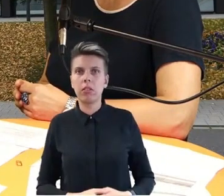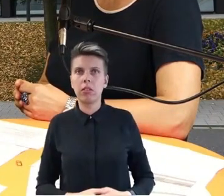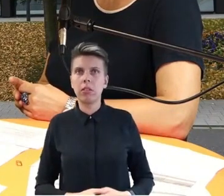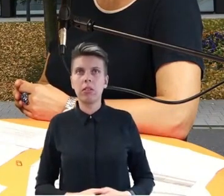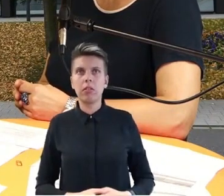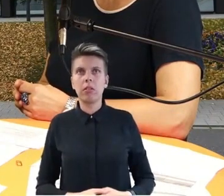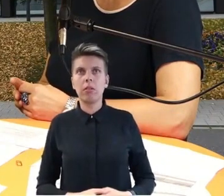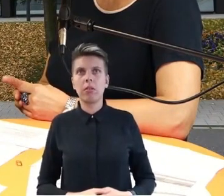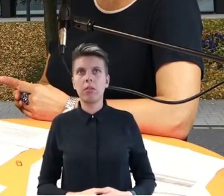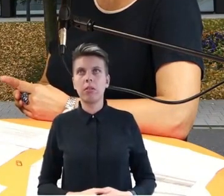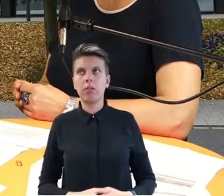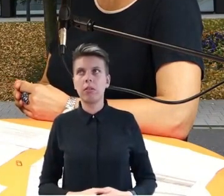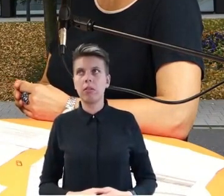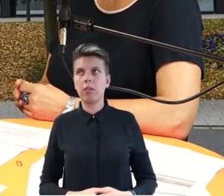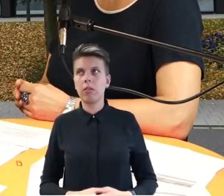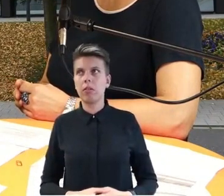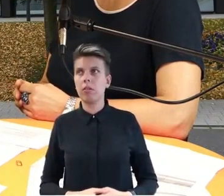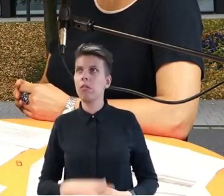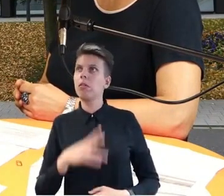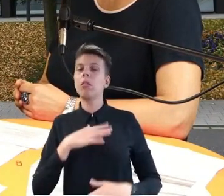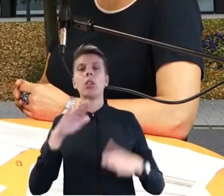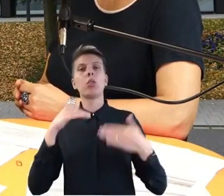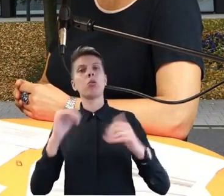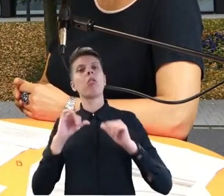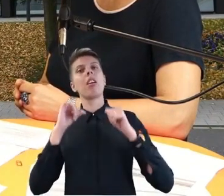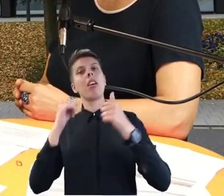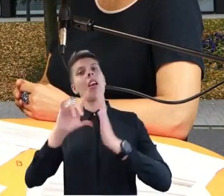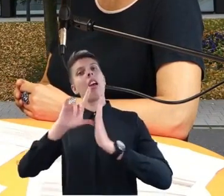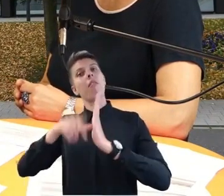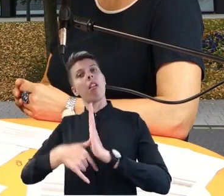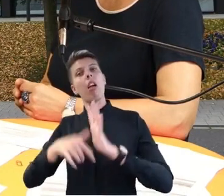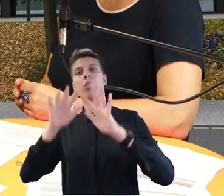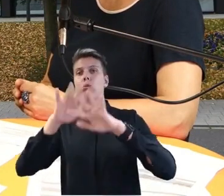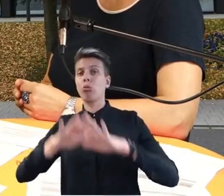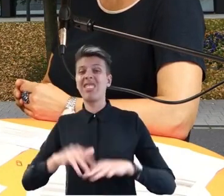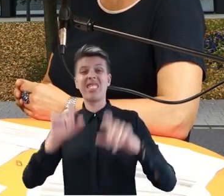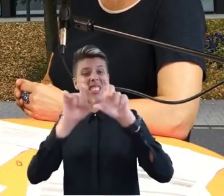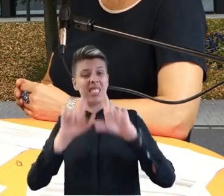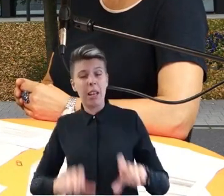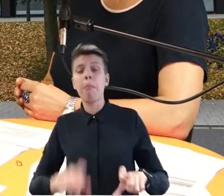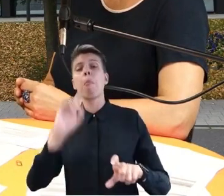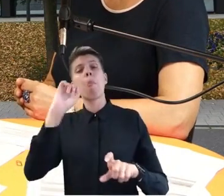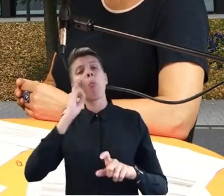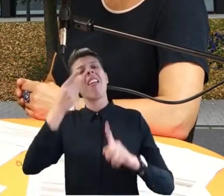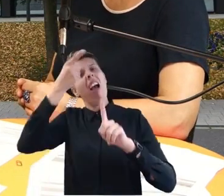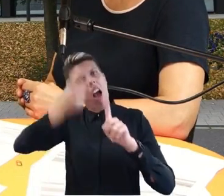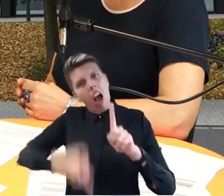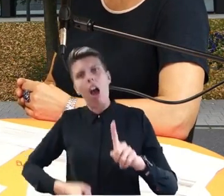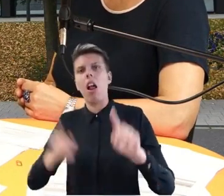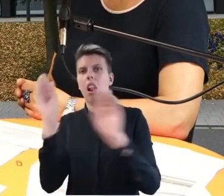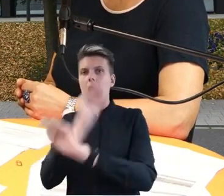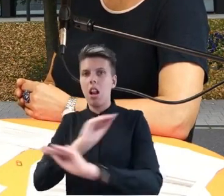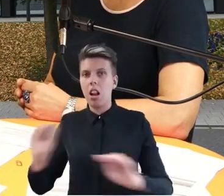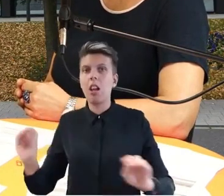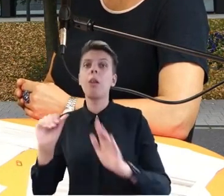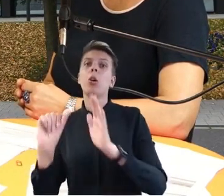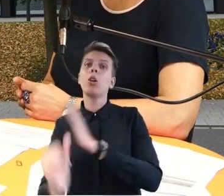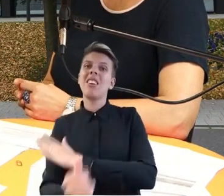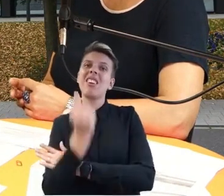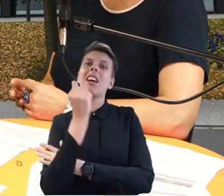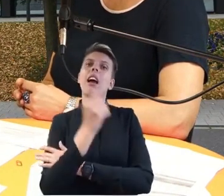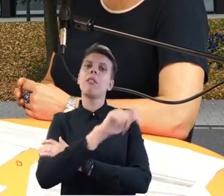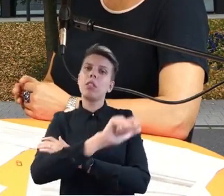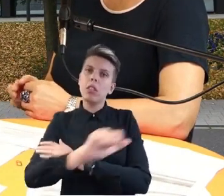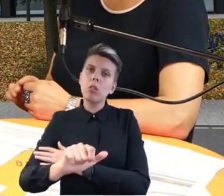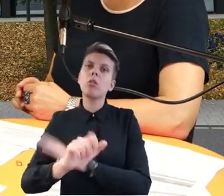in dem gesamten integrierten hilfeleistungssystem anzusprechen soll heißen wir fangen an über kräfte auf kommunaler ebene bis hin